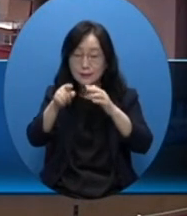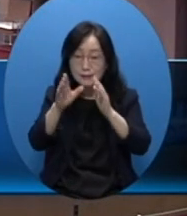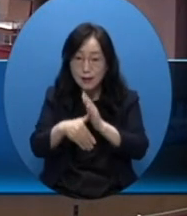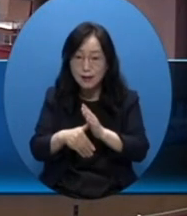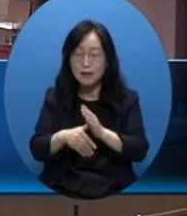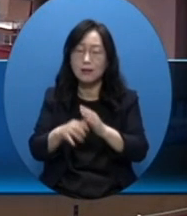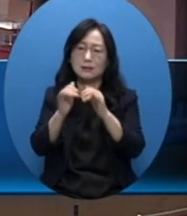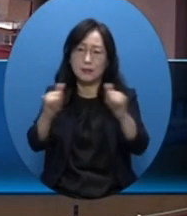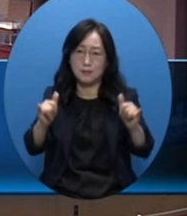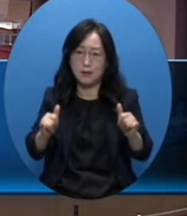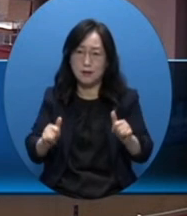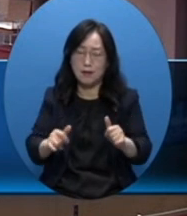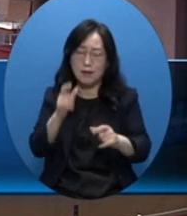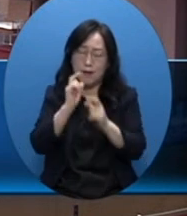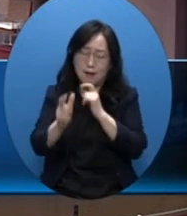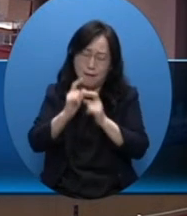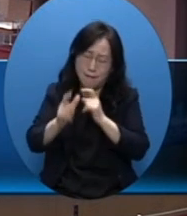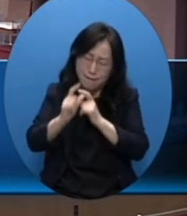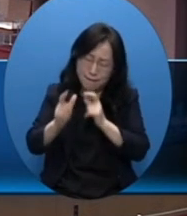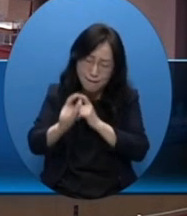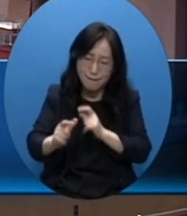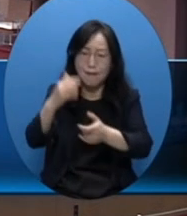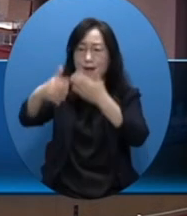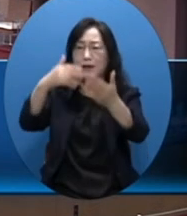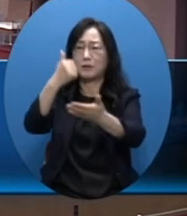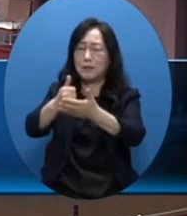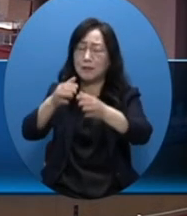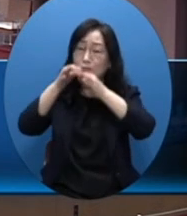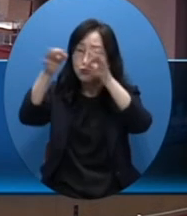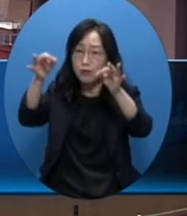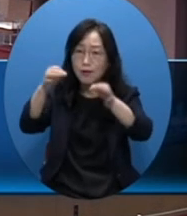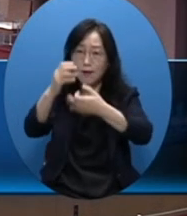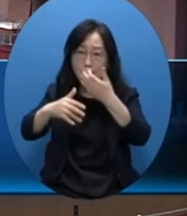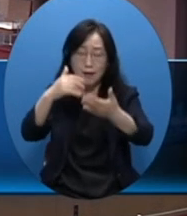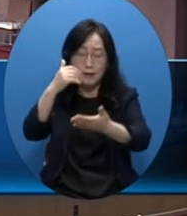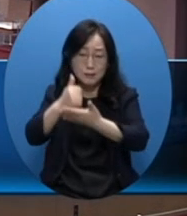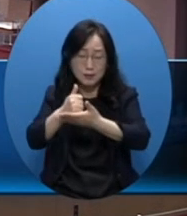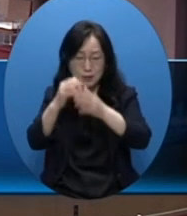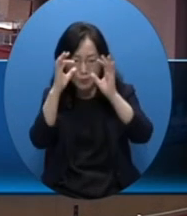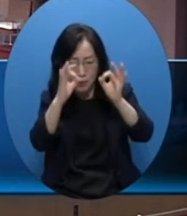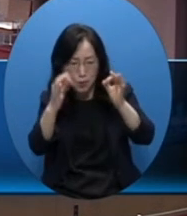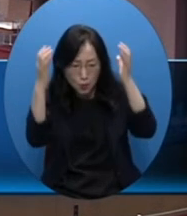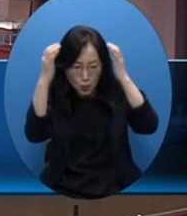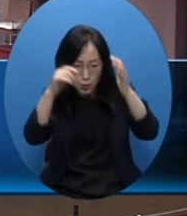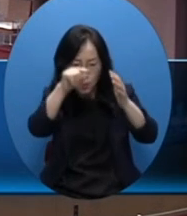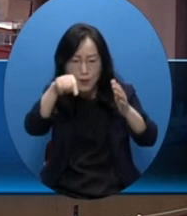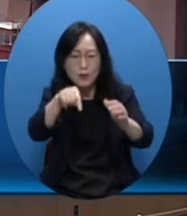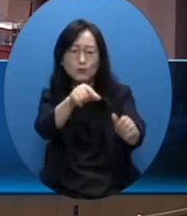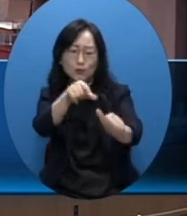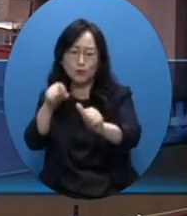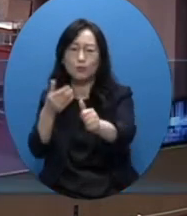근심 중에 야훼께 부르짖음에 그들의 고통에서 건지시고,